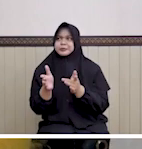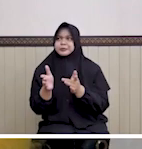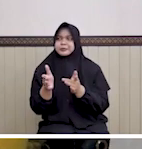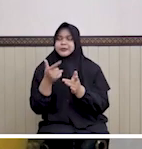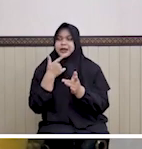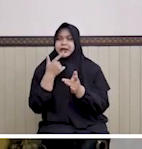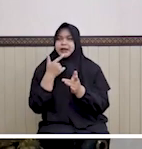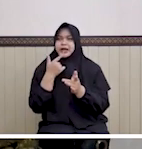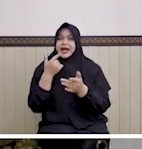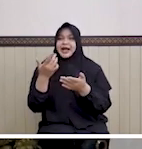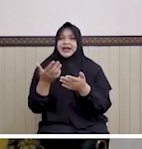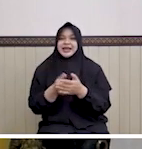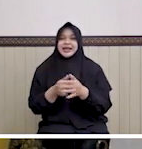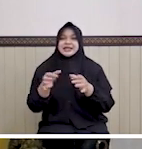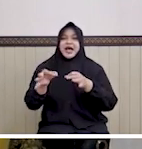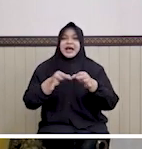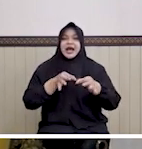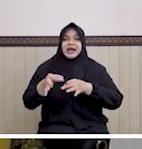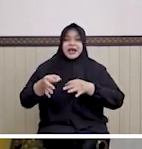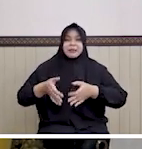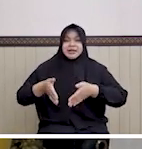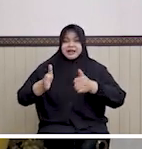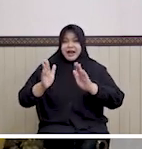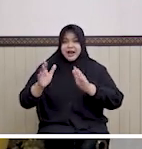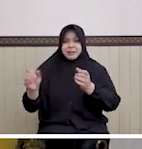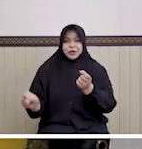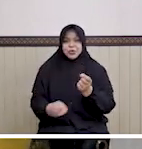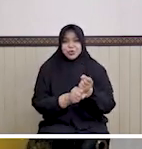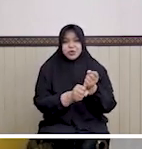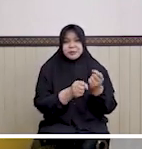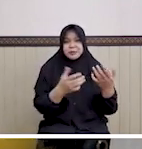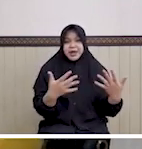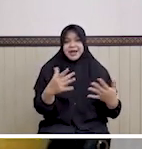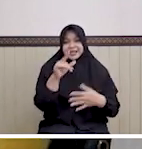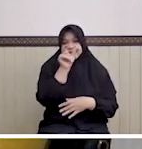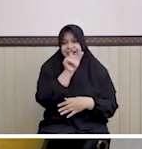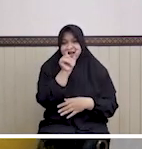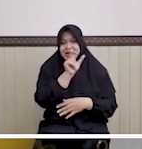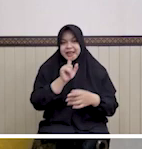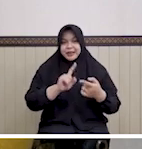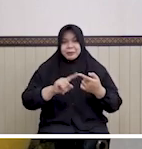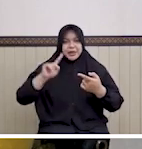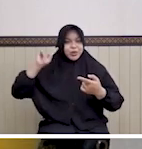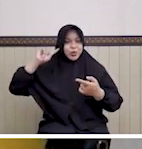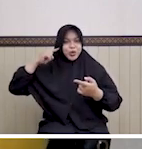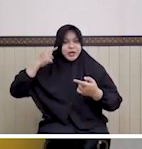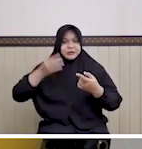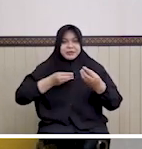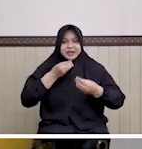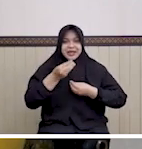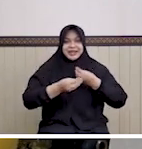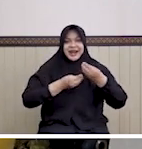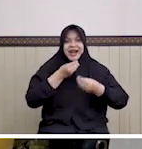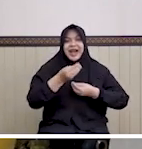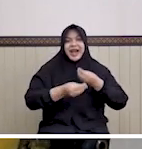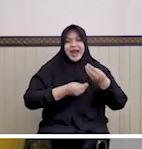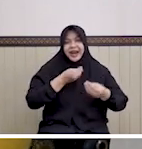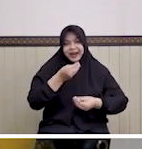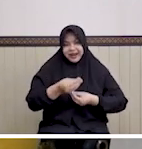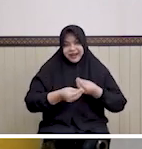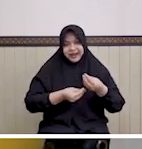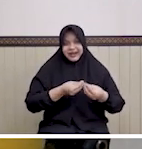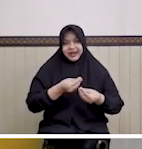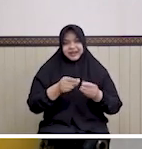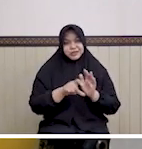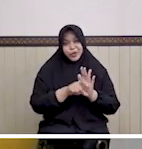ada layanan sarana dan prasarananya bagaimana nih caranya kawan tumor Ungu memberikan keterangan kayak gitu